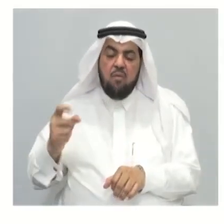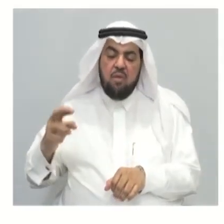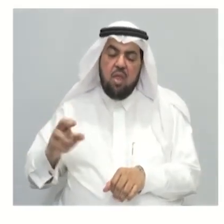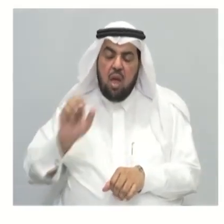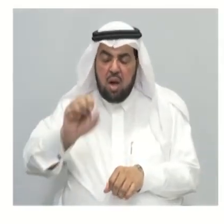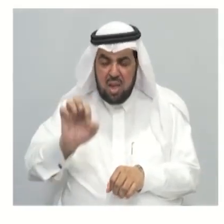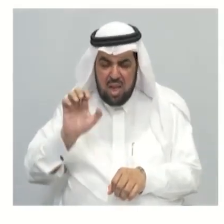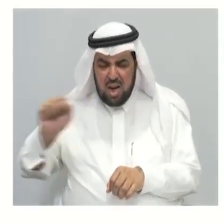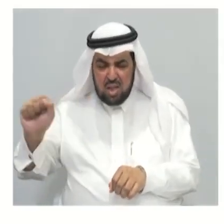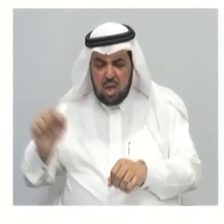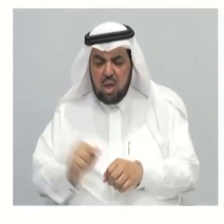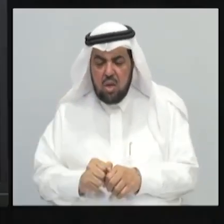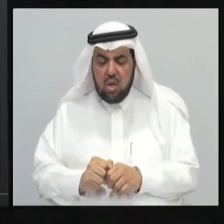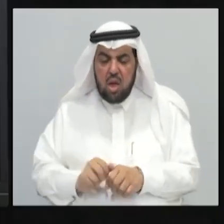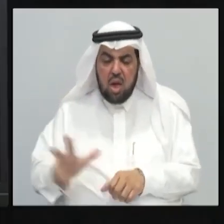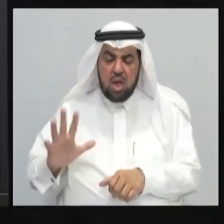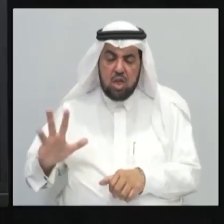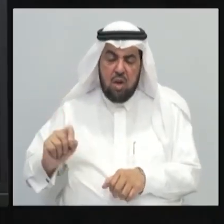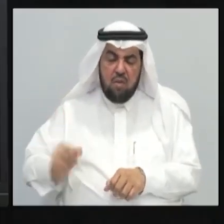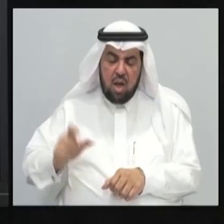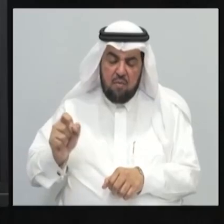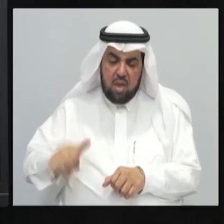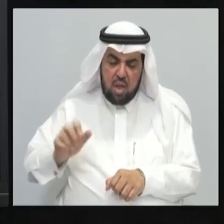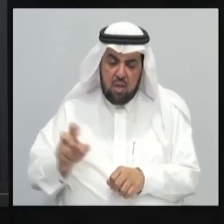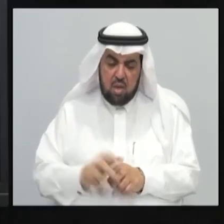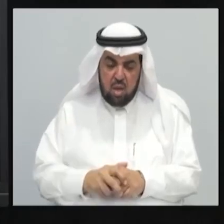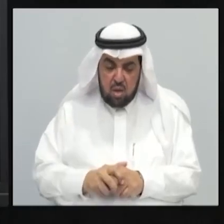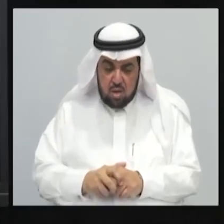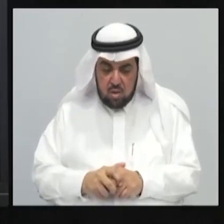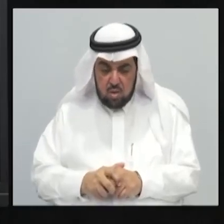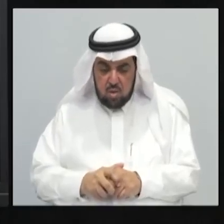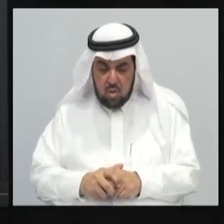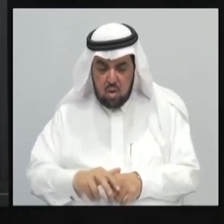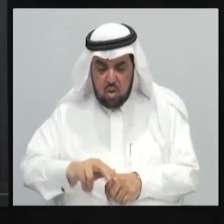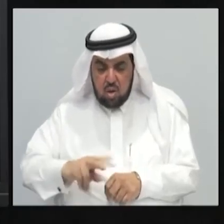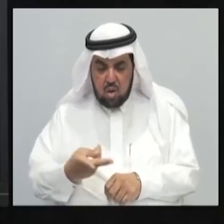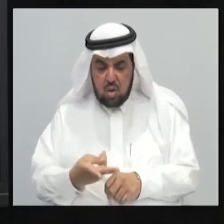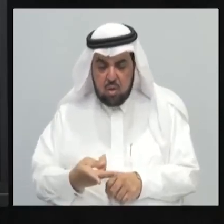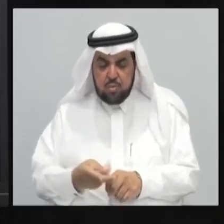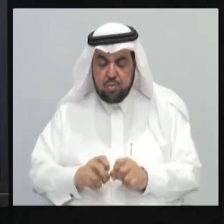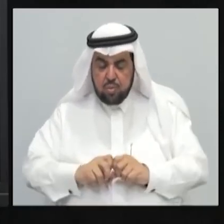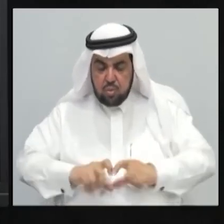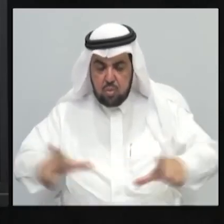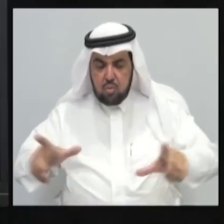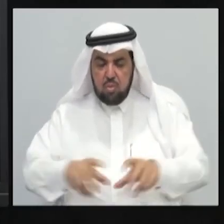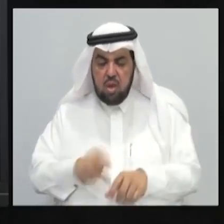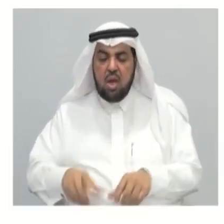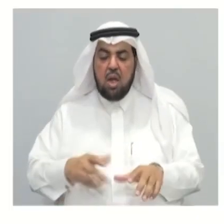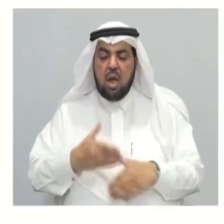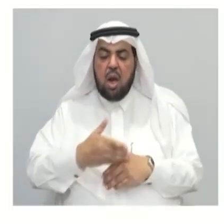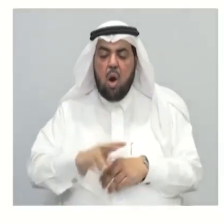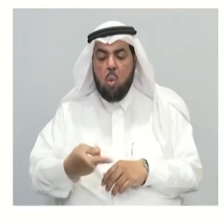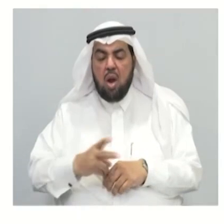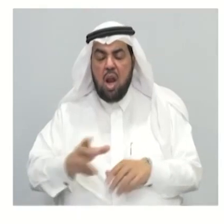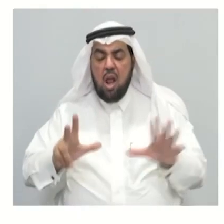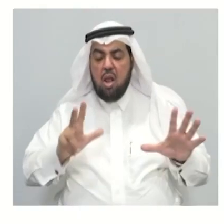هنا الشفاف خيار الشفافيه و قائمه الشفافيه نحول عمليه الظهور الى 80